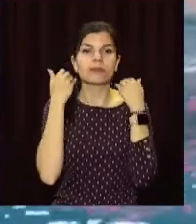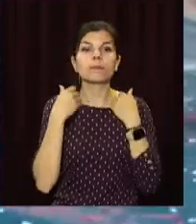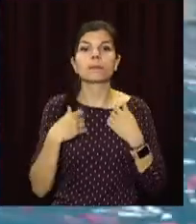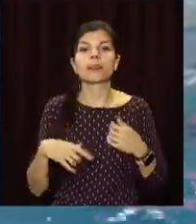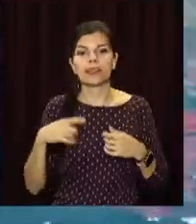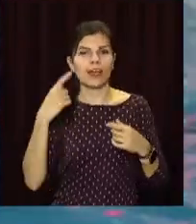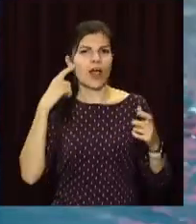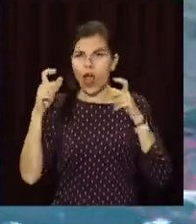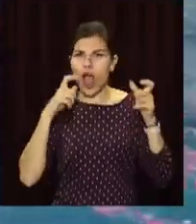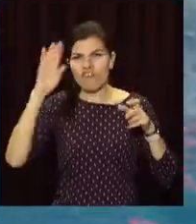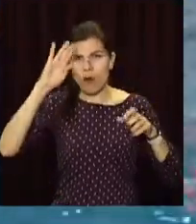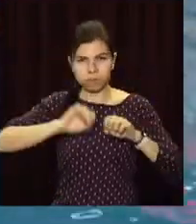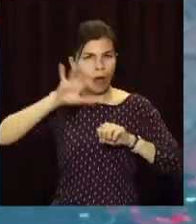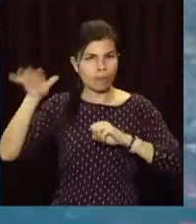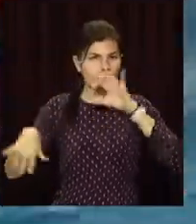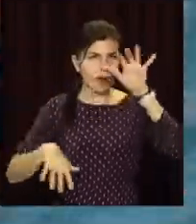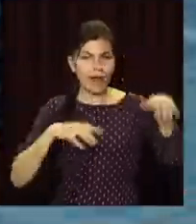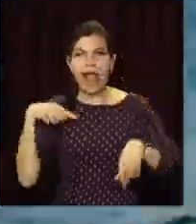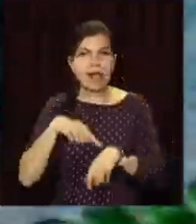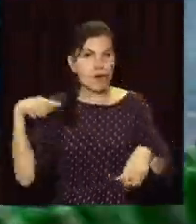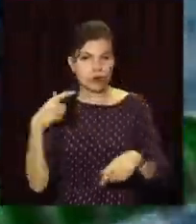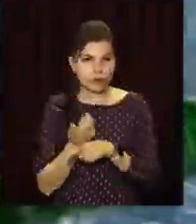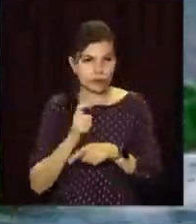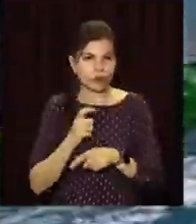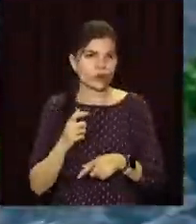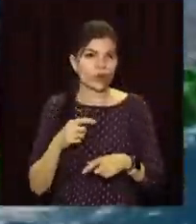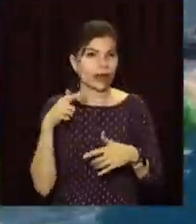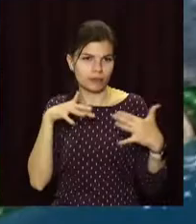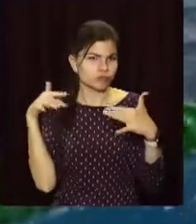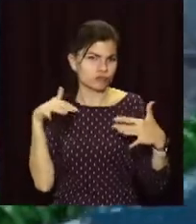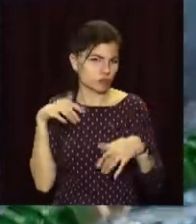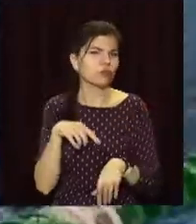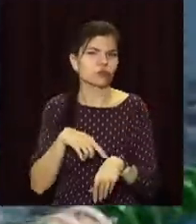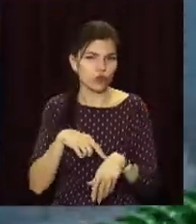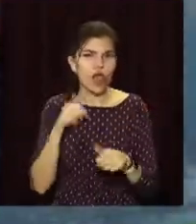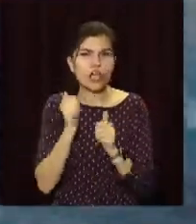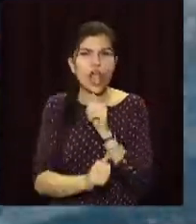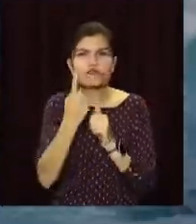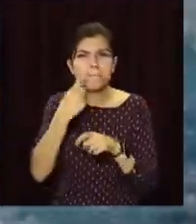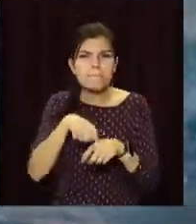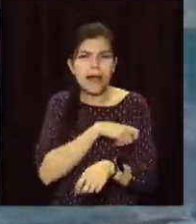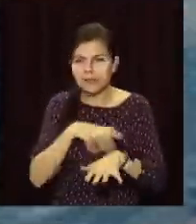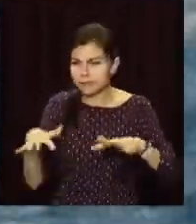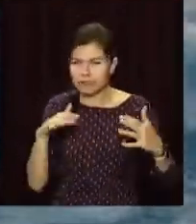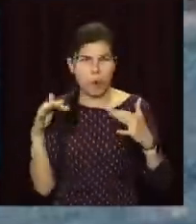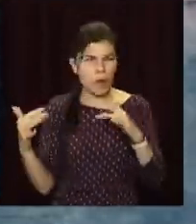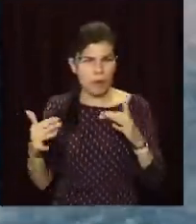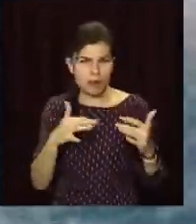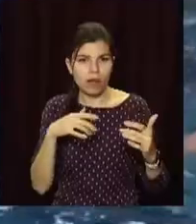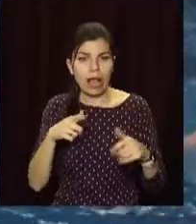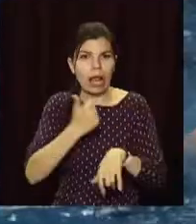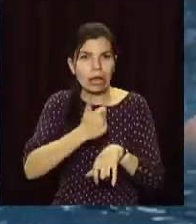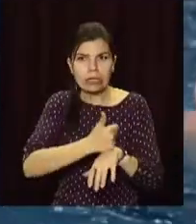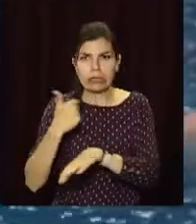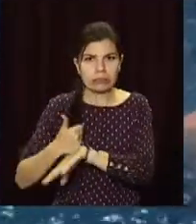Галас і бризки води. У басейні емоції б'ють через край. Напруга відчувається на кожному метрі. В очному протистоянні зійшлися